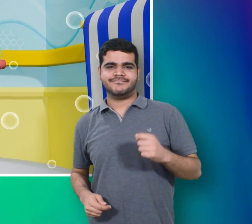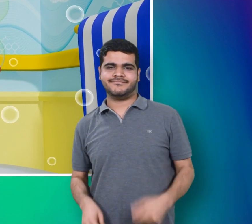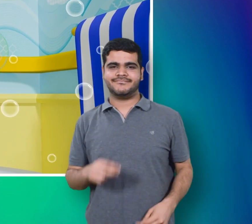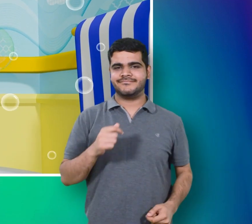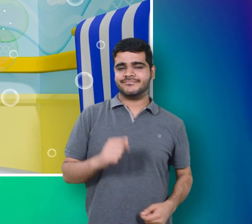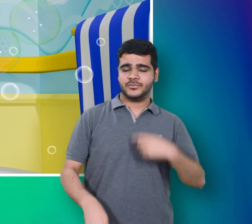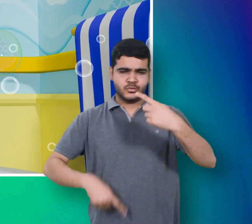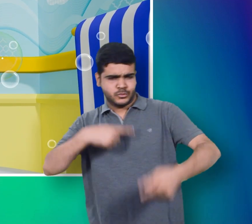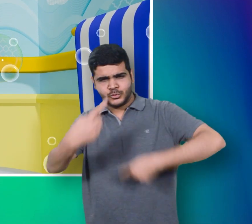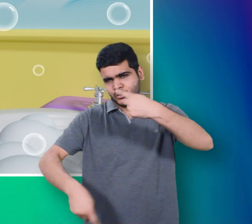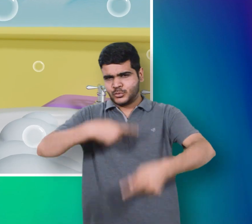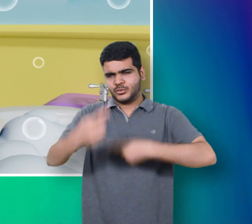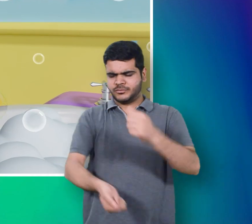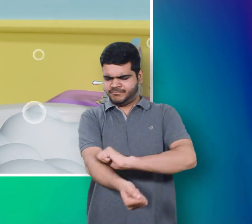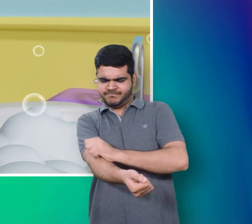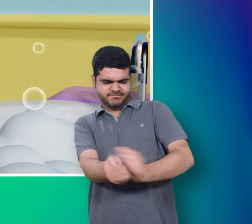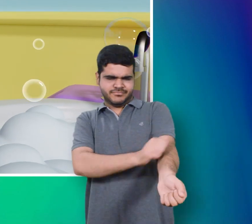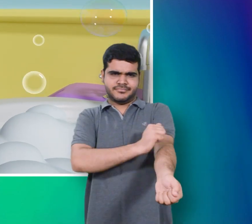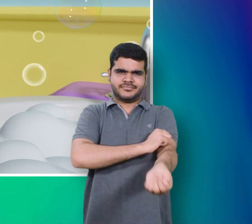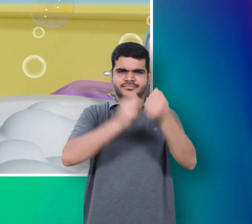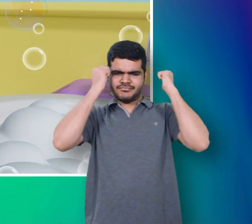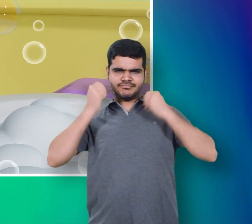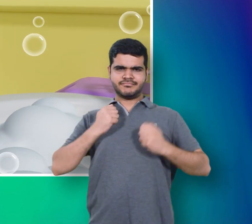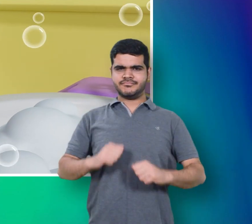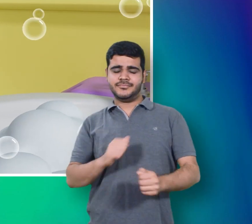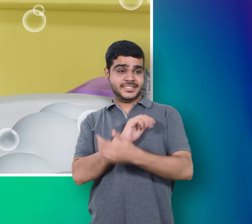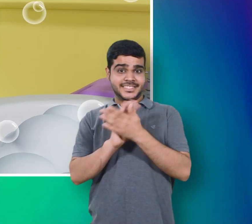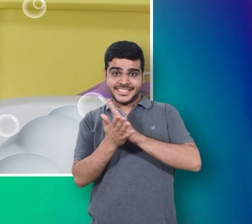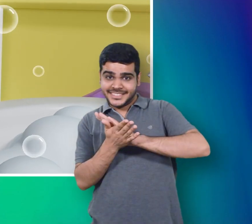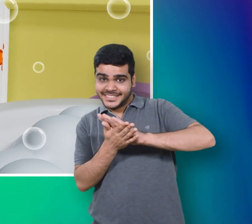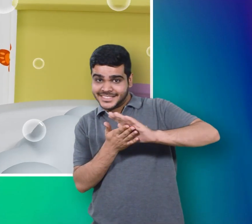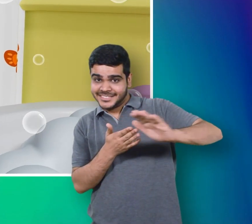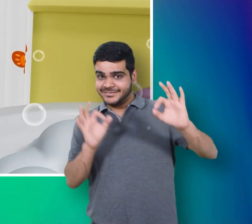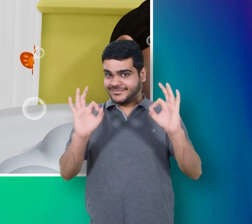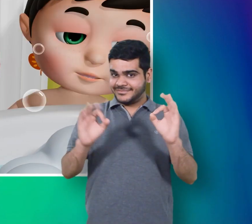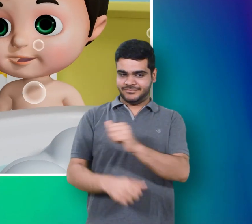हाथ पैर सब साफ करो जी। रोज नहाओ रगड़ रगड़ कर,